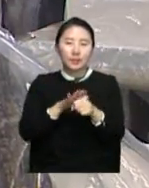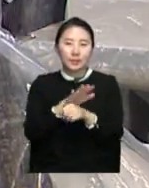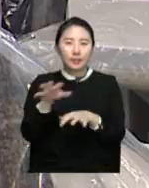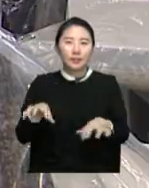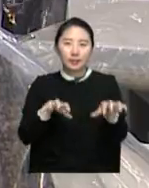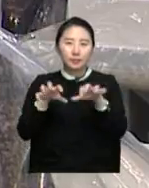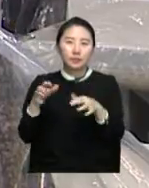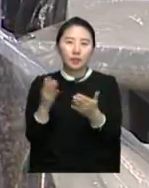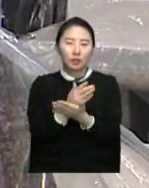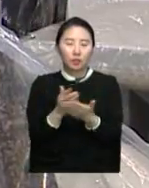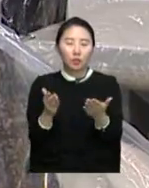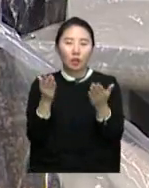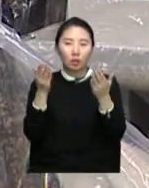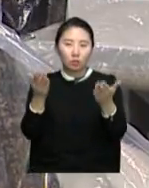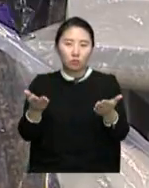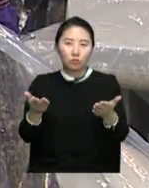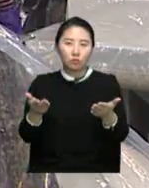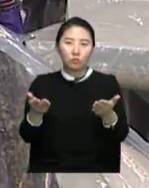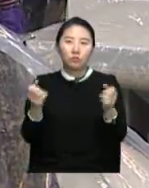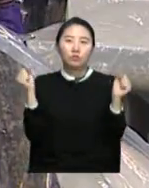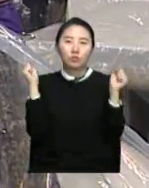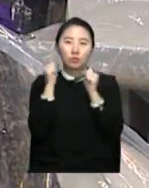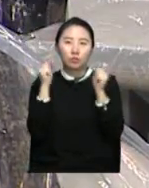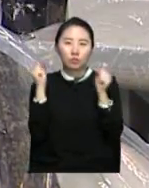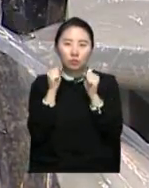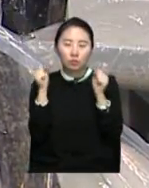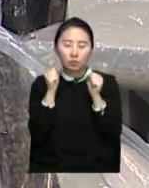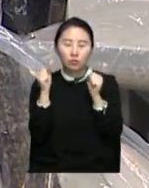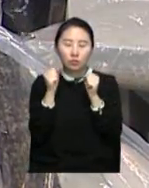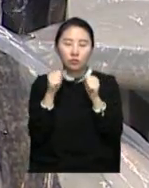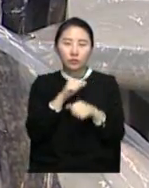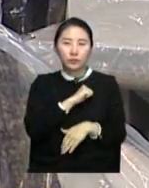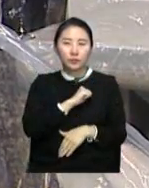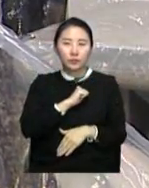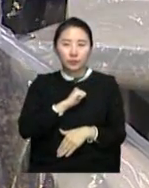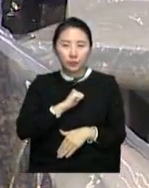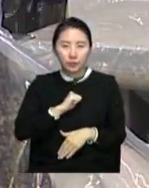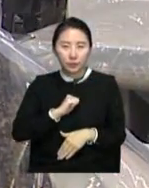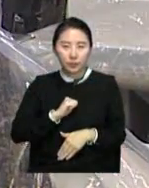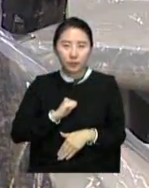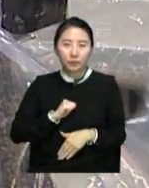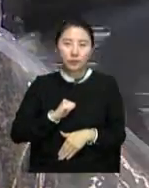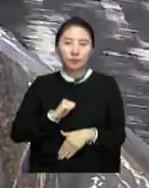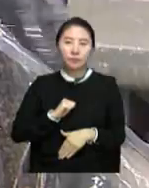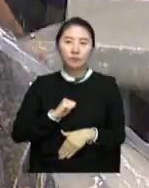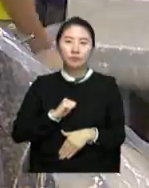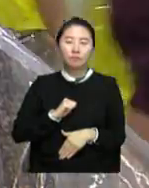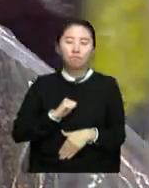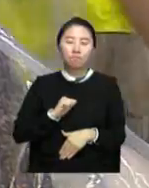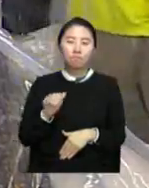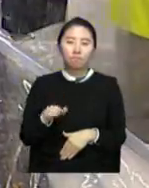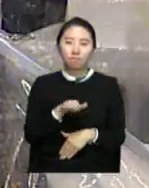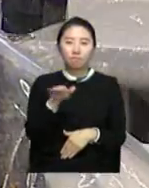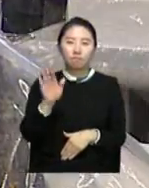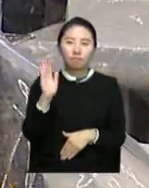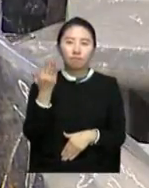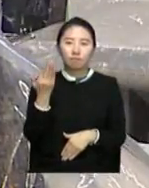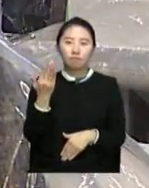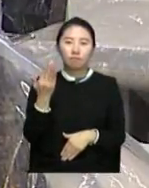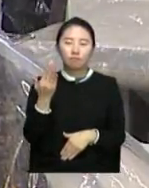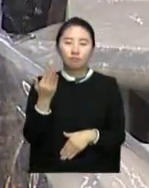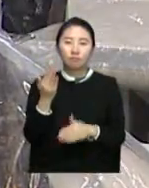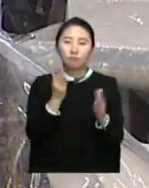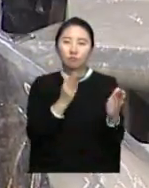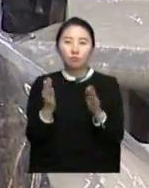김장을 담가서 전해드리고 이 추운 겨울을 버텨내는 버팀목이 될 수 있도록 밑반찬을